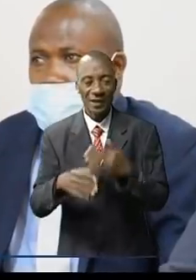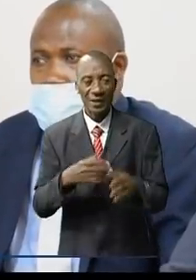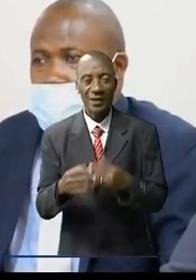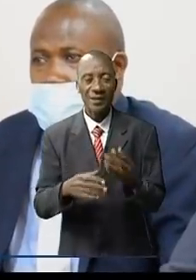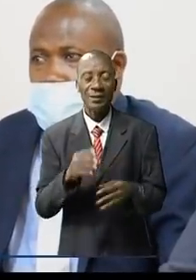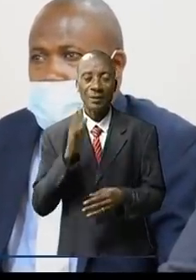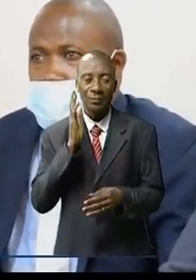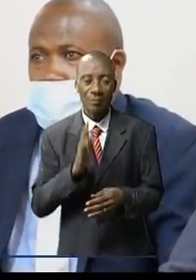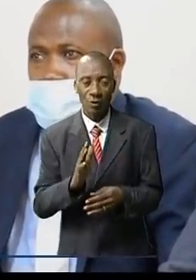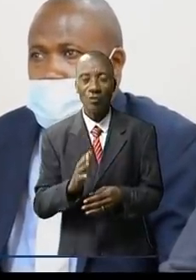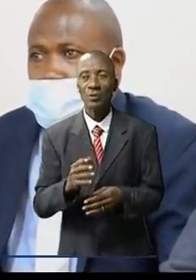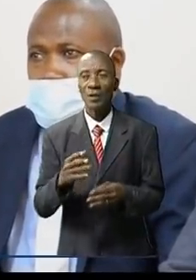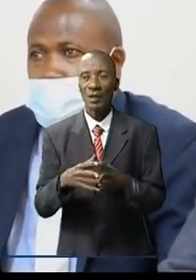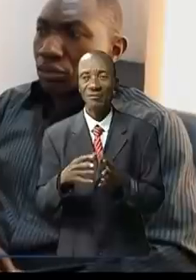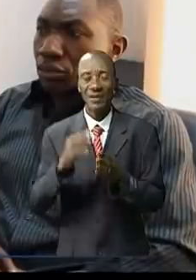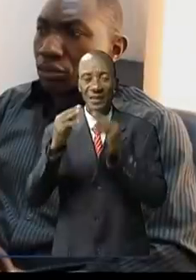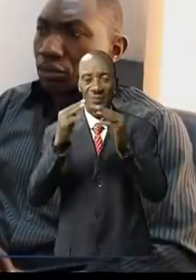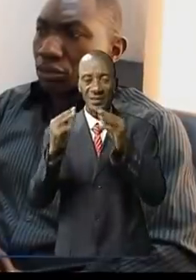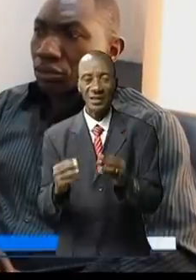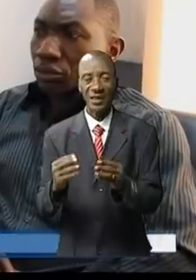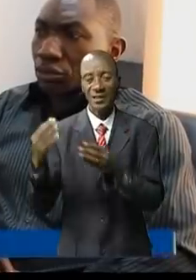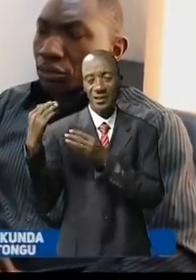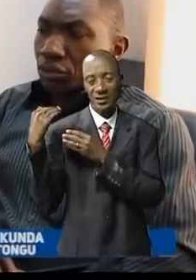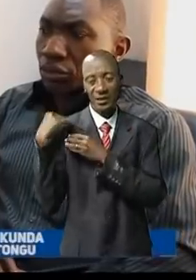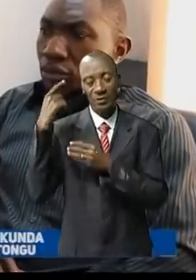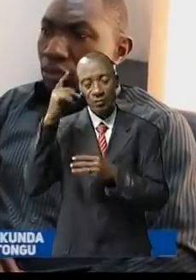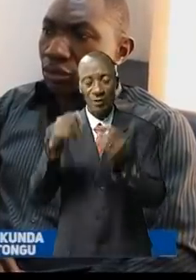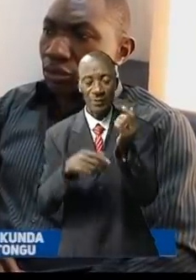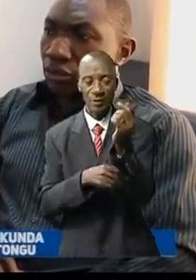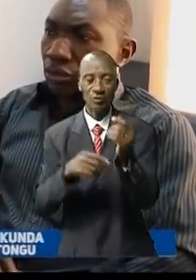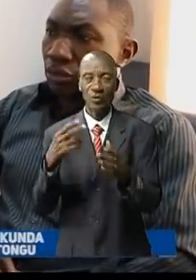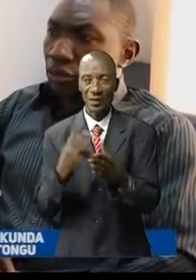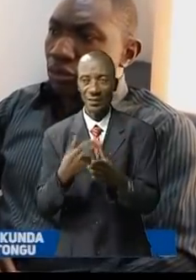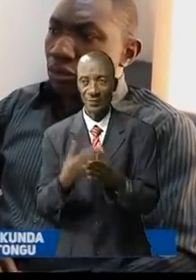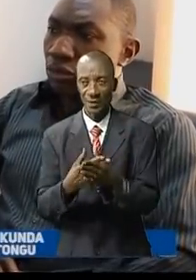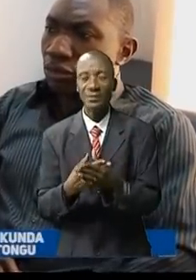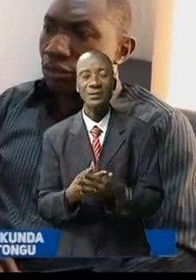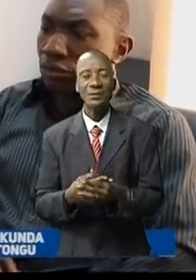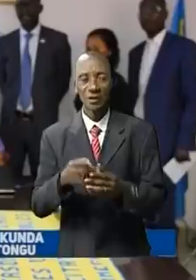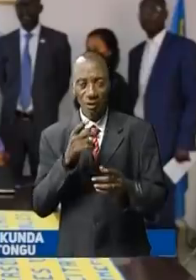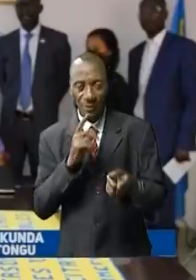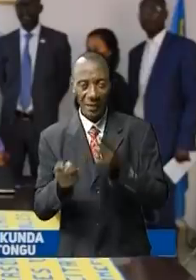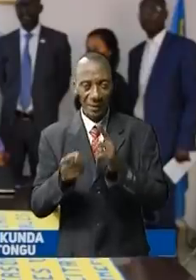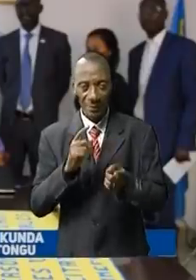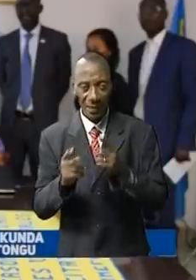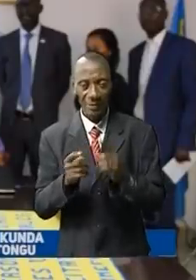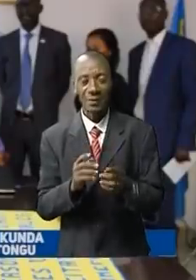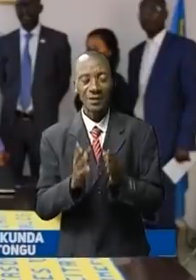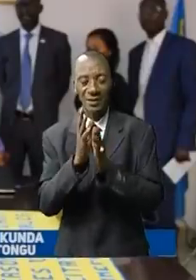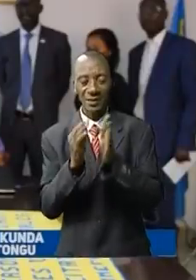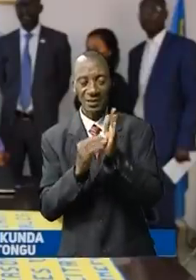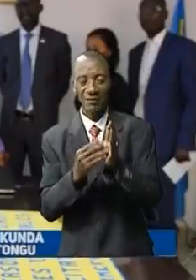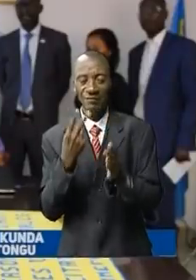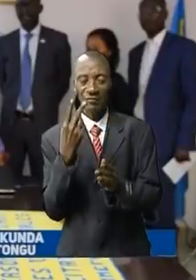ministère délégué en charge de personnes vivant avec handicap et le BCNDH du 19 au 20 octobre